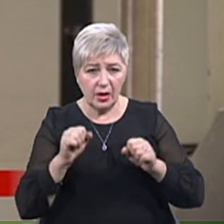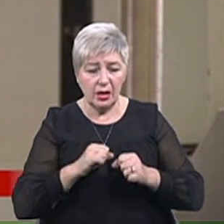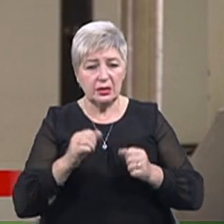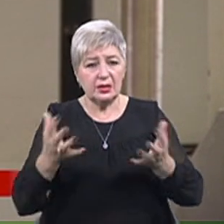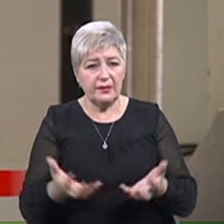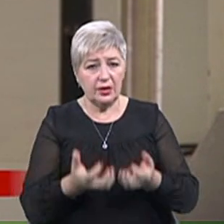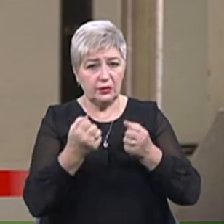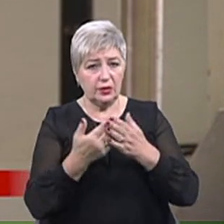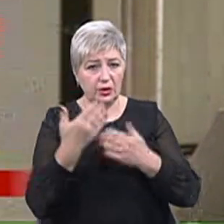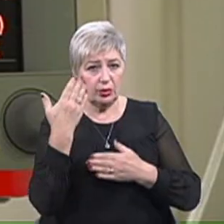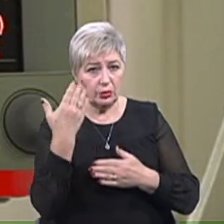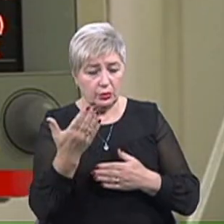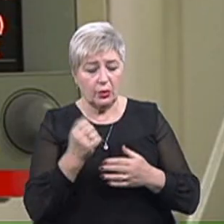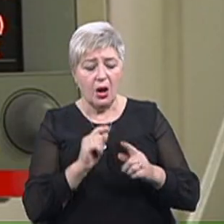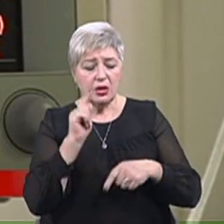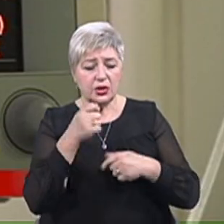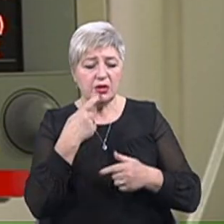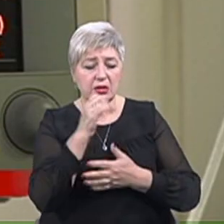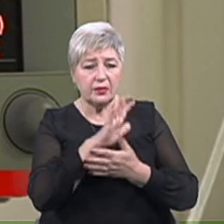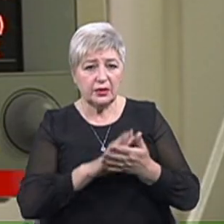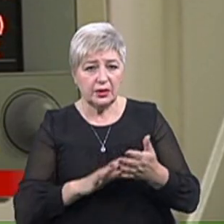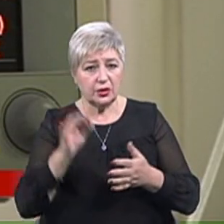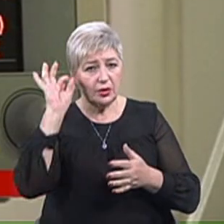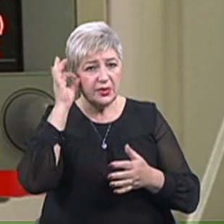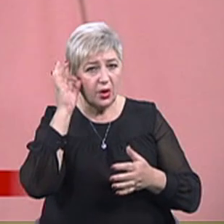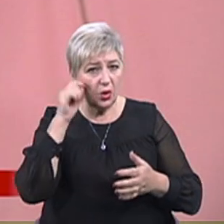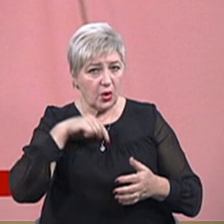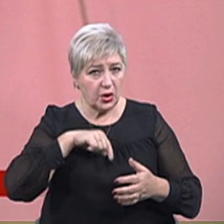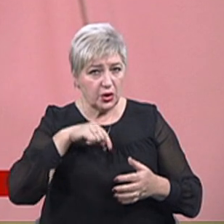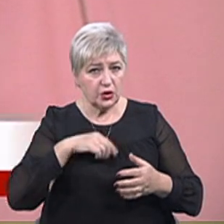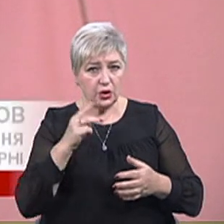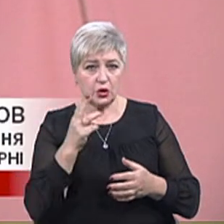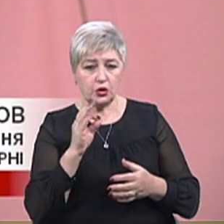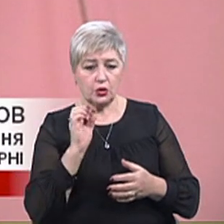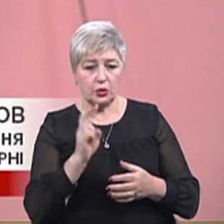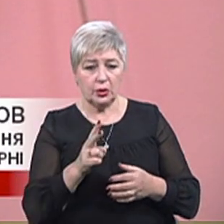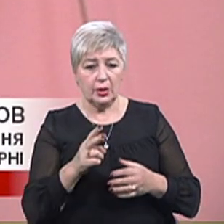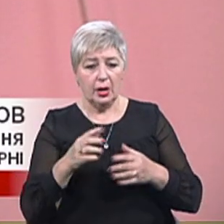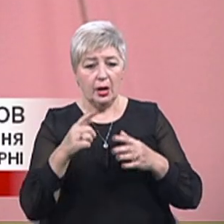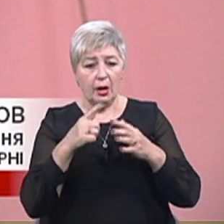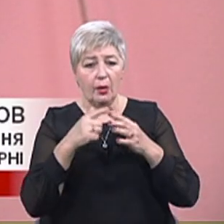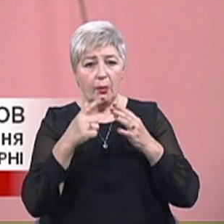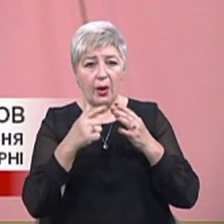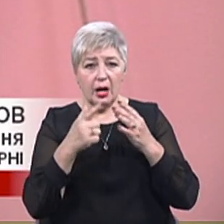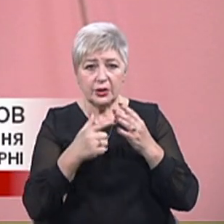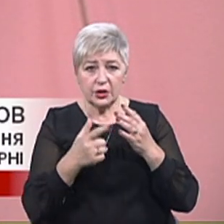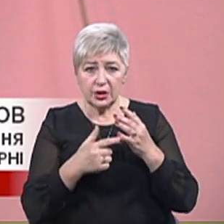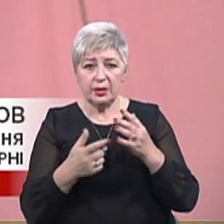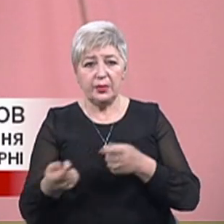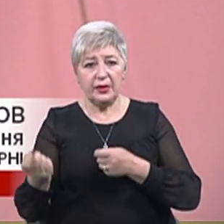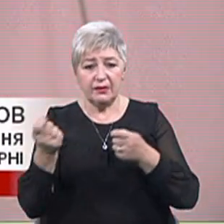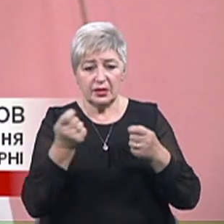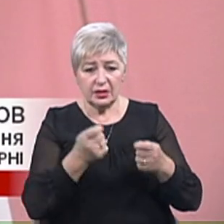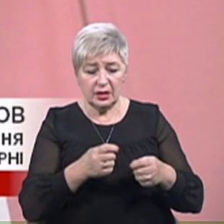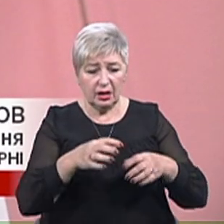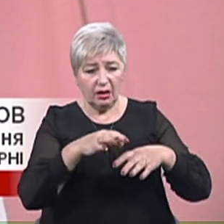кажуть лікарі, через кровотечу та психологічний шок. Пальчики ти привезли, вони були на кожних